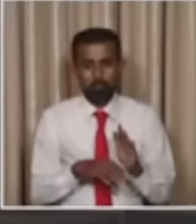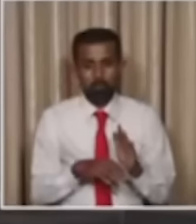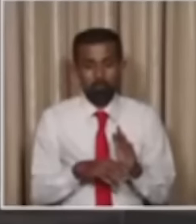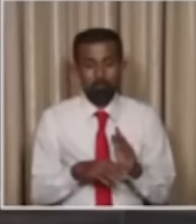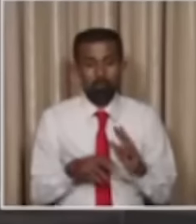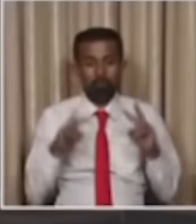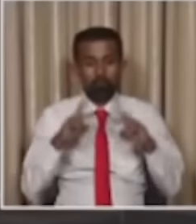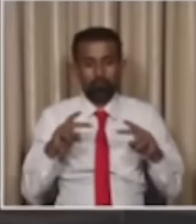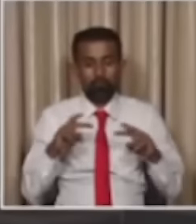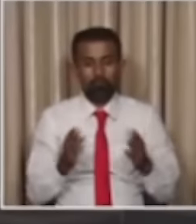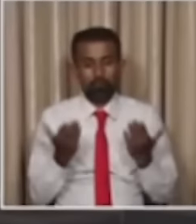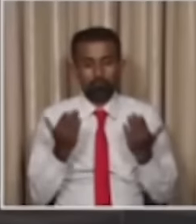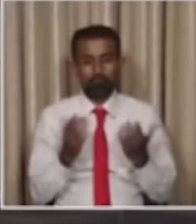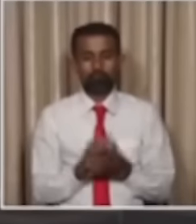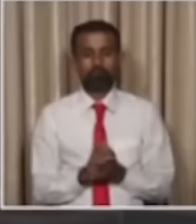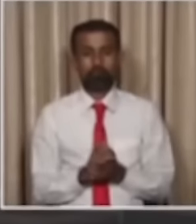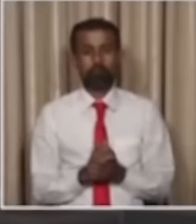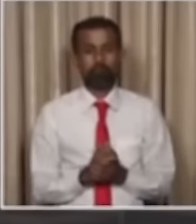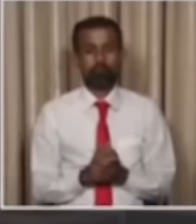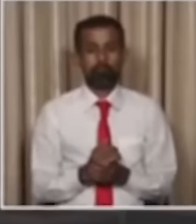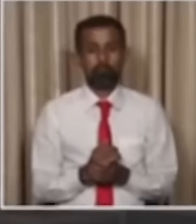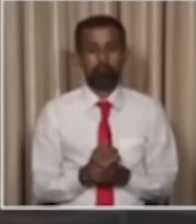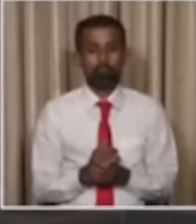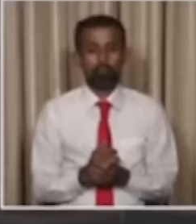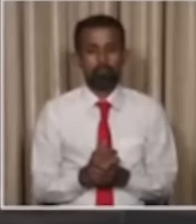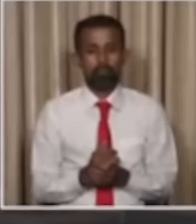විමර්ශන සිදු කරන ලෙස දින